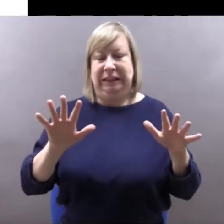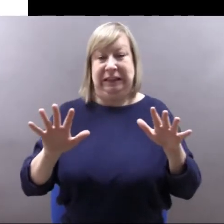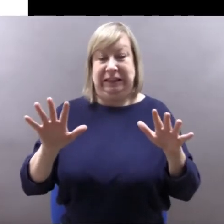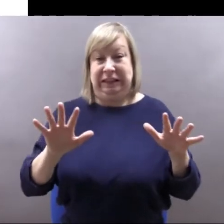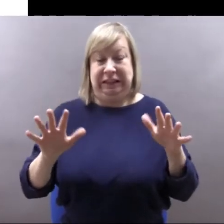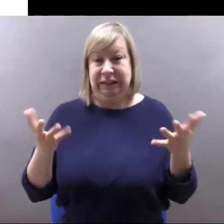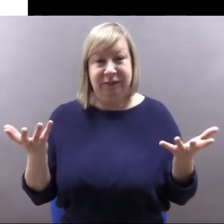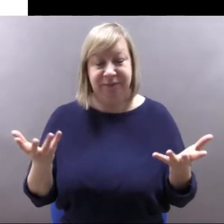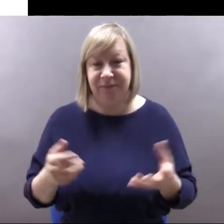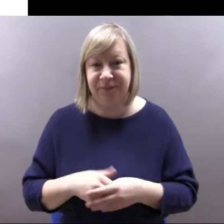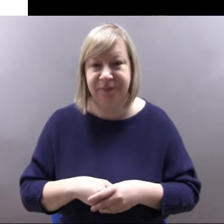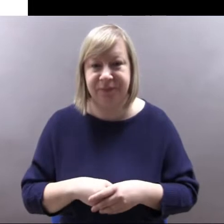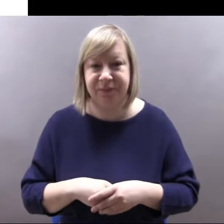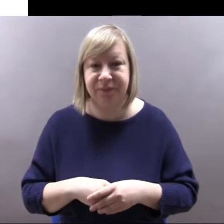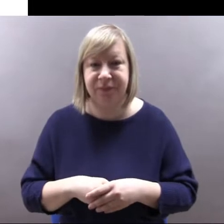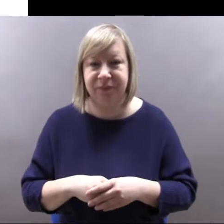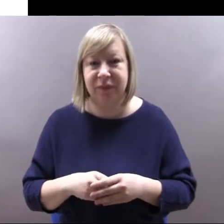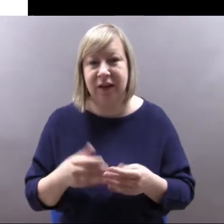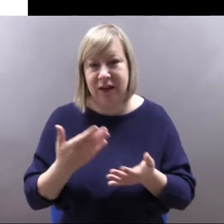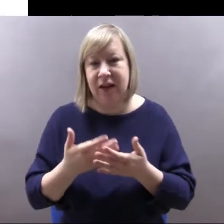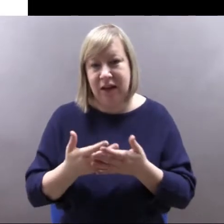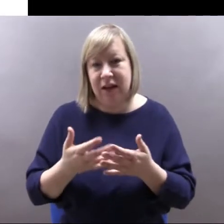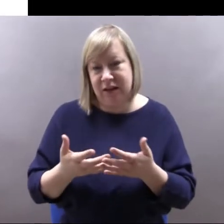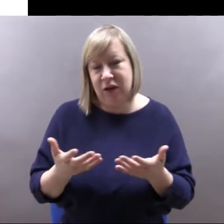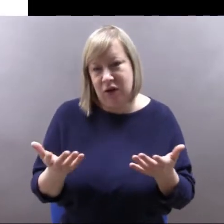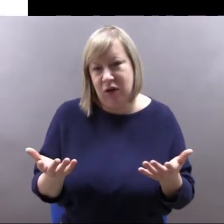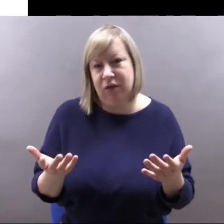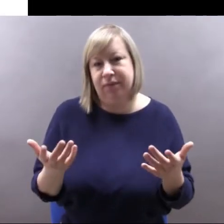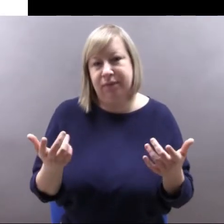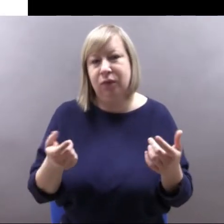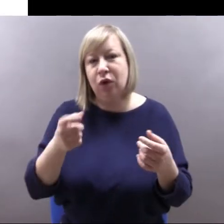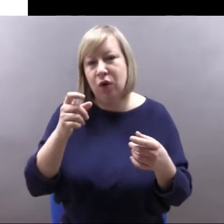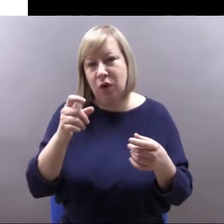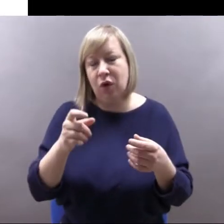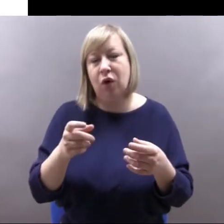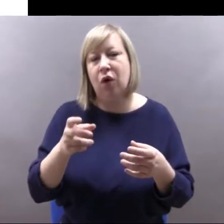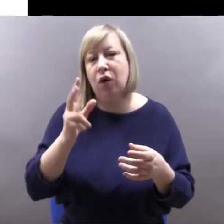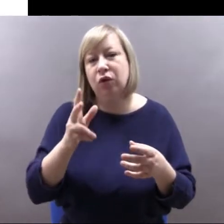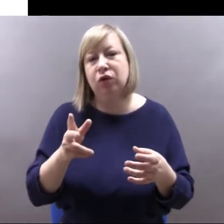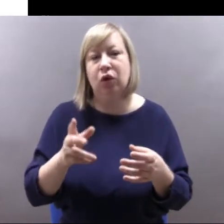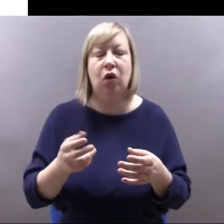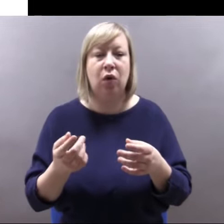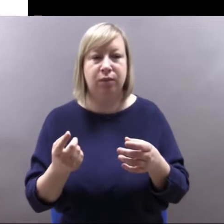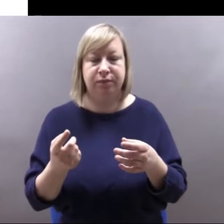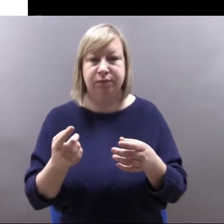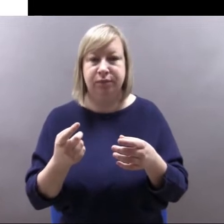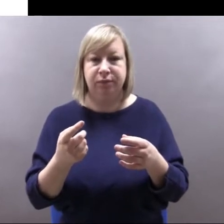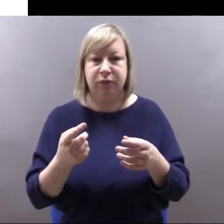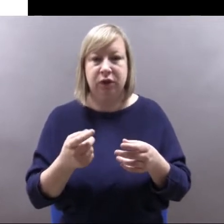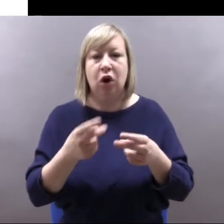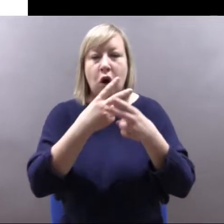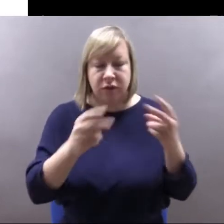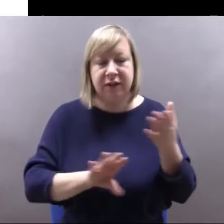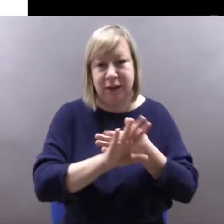która wcale nie jest mapą idealną. Często jest też tak, że osoby się gubią